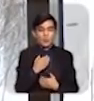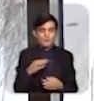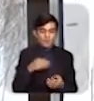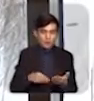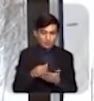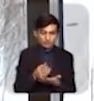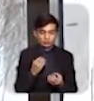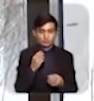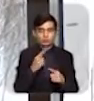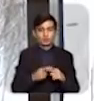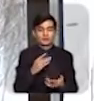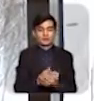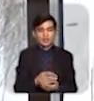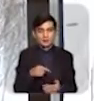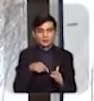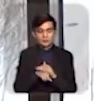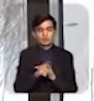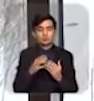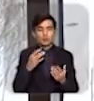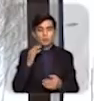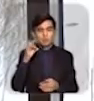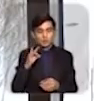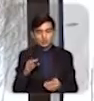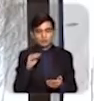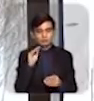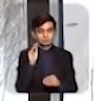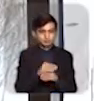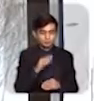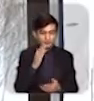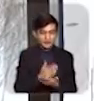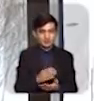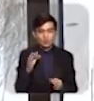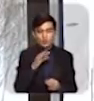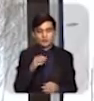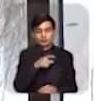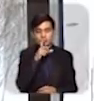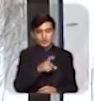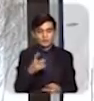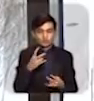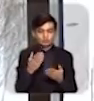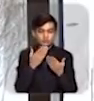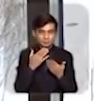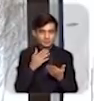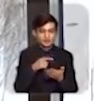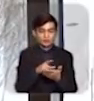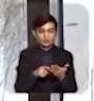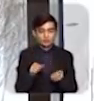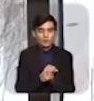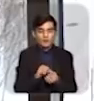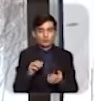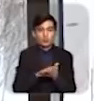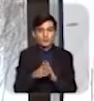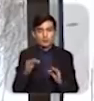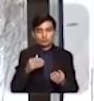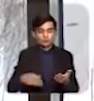бар. Сондықтан ол қанша пайыз, енді азамат алған қаржысынан оның үстінен қанша артық ақша